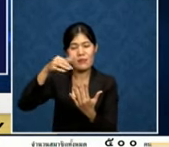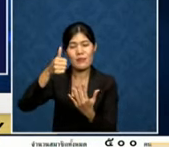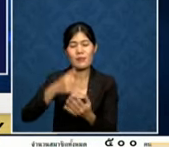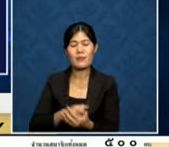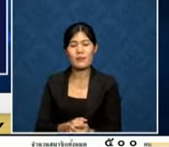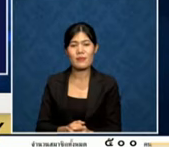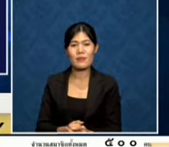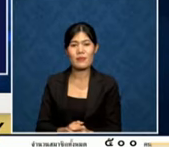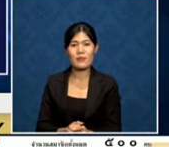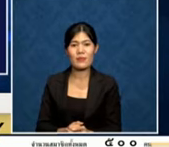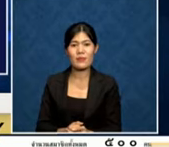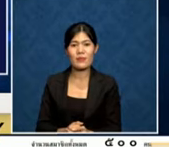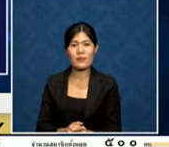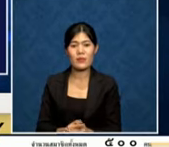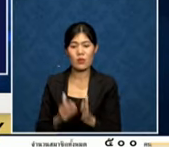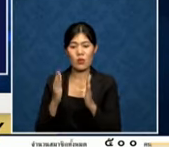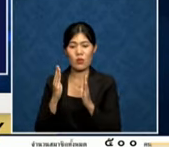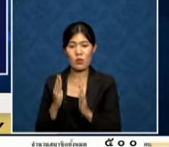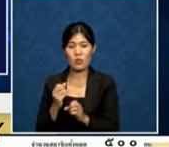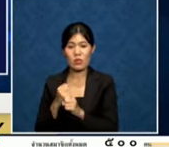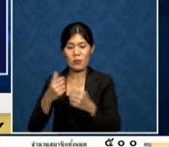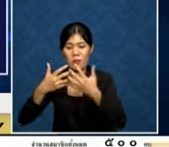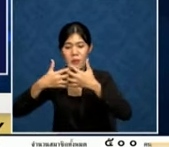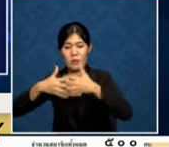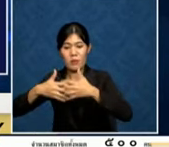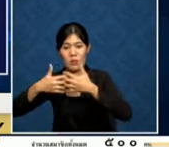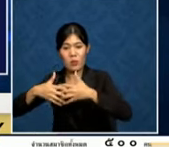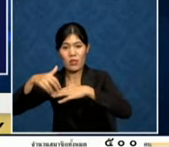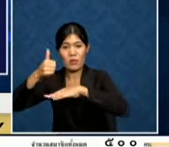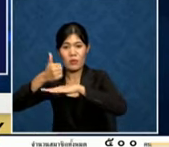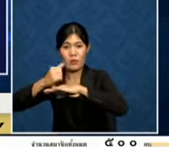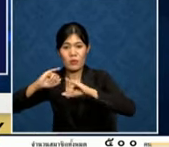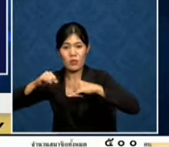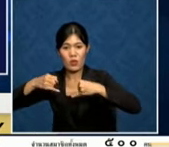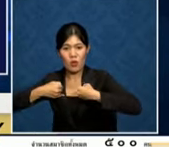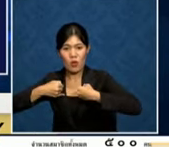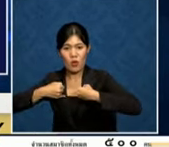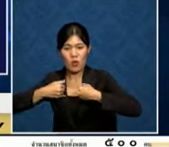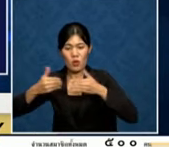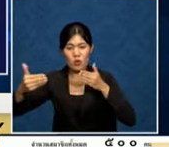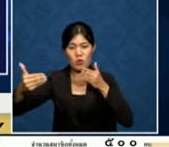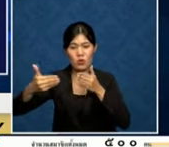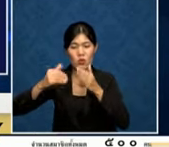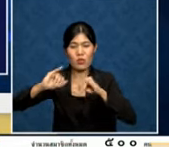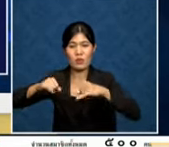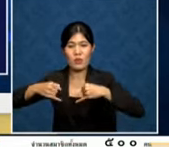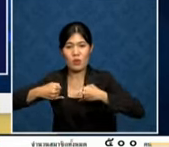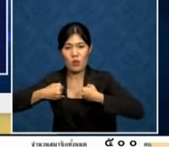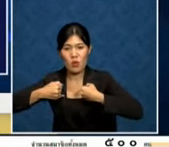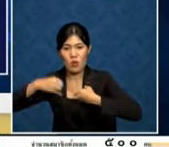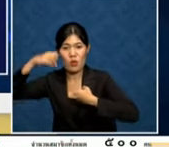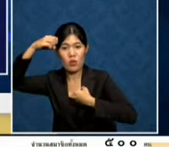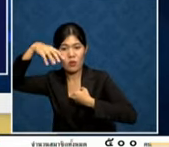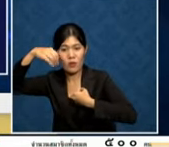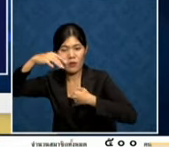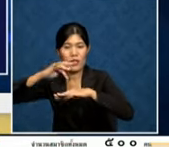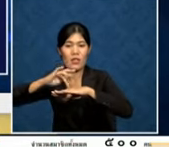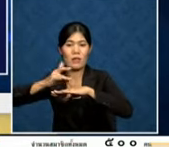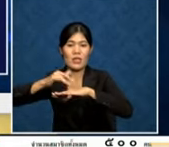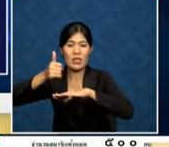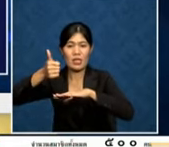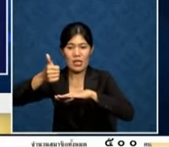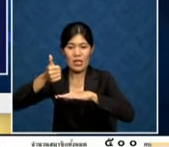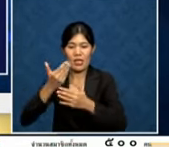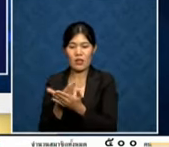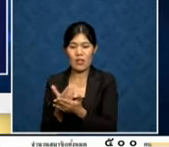การที่ผู้ประกอบการหรือโรงงานครับติดต่อกับเจ้าของโรงไฟฟ้าพลังงานสะอาดได้โดยตรงครับแล้วจ่ายค่าเช่าสาย